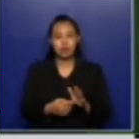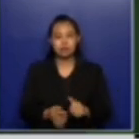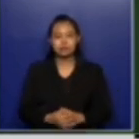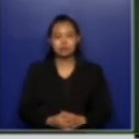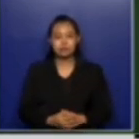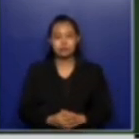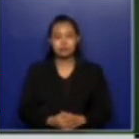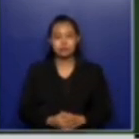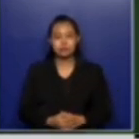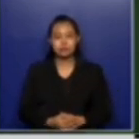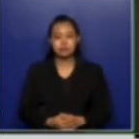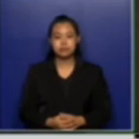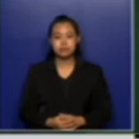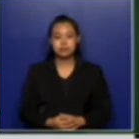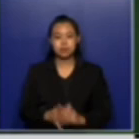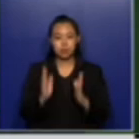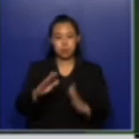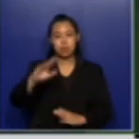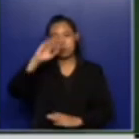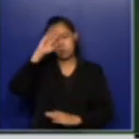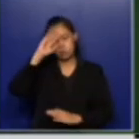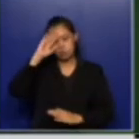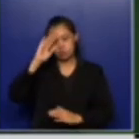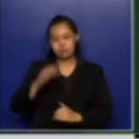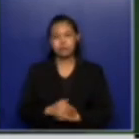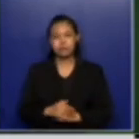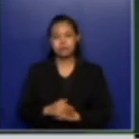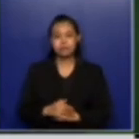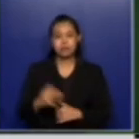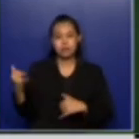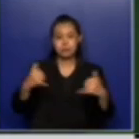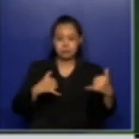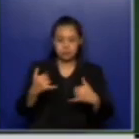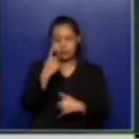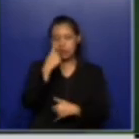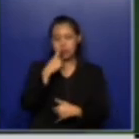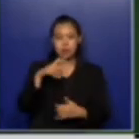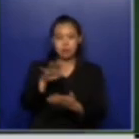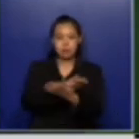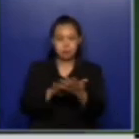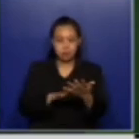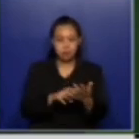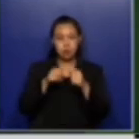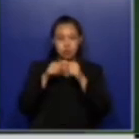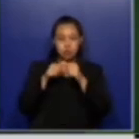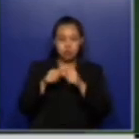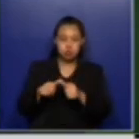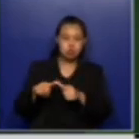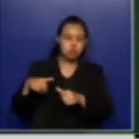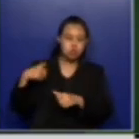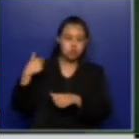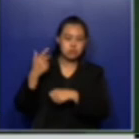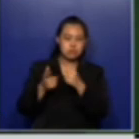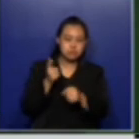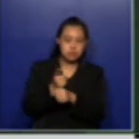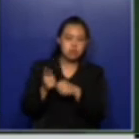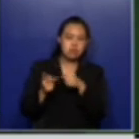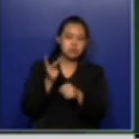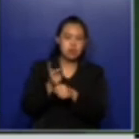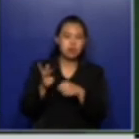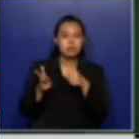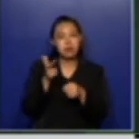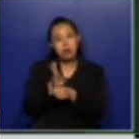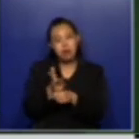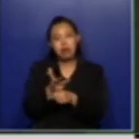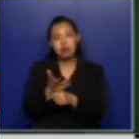ให้ผู้ป่วยสามารถเดินทางเข้ามาอยู่ในประเทศของเราได้อย่างยาวนานปีหนึ่ง3ปีหรือ5ปีเนี่ยการ